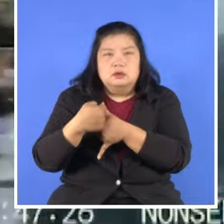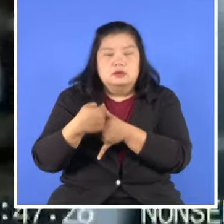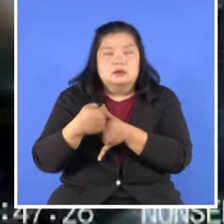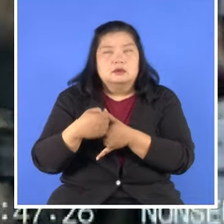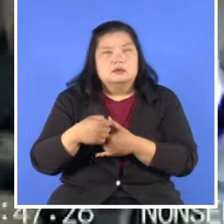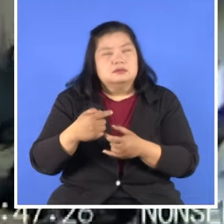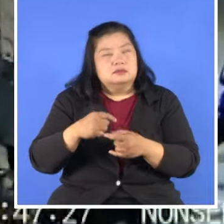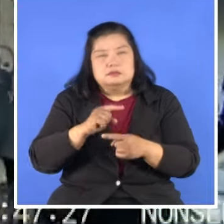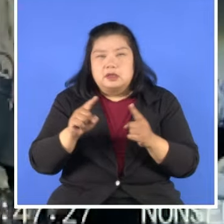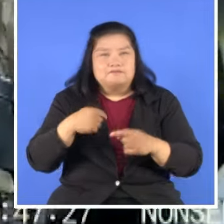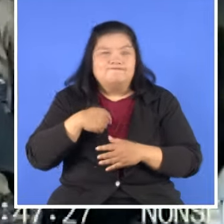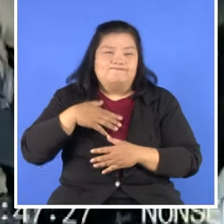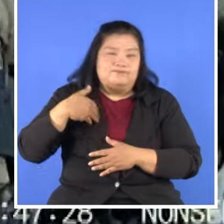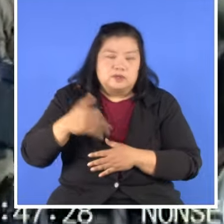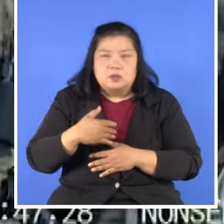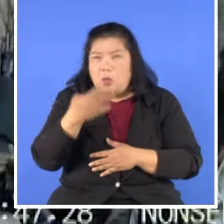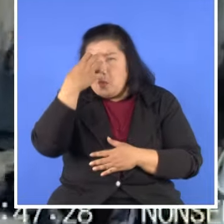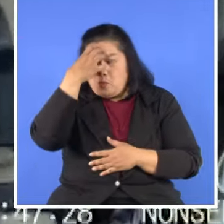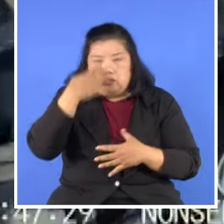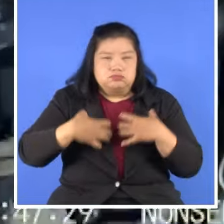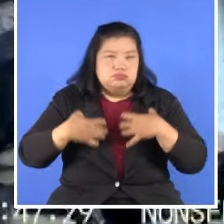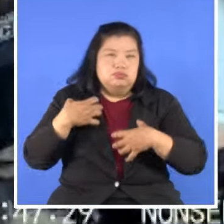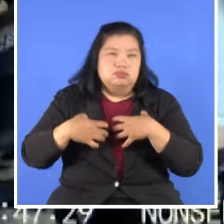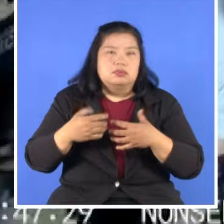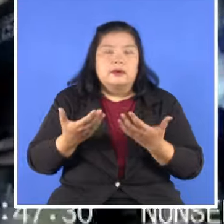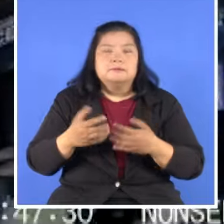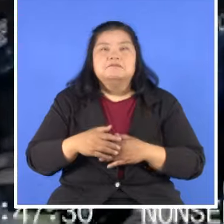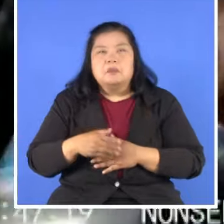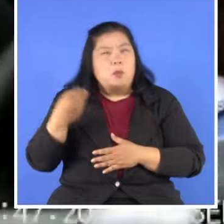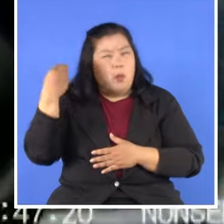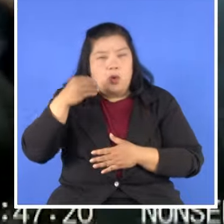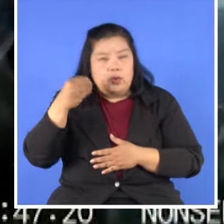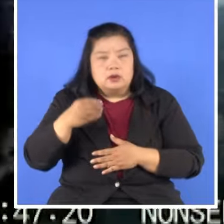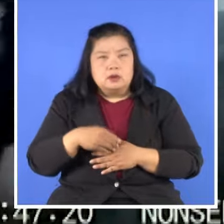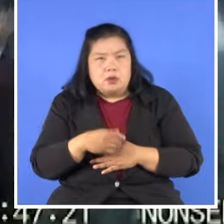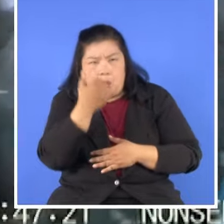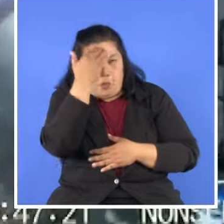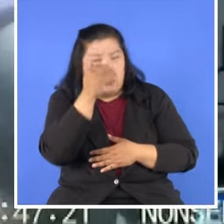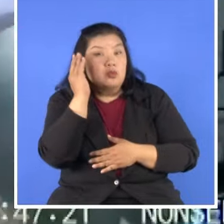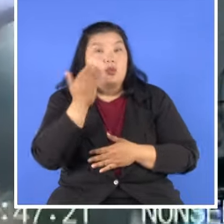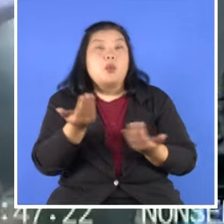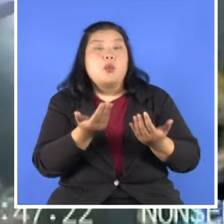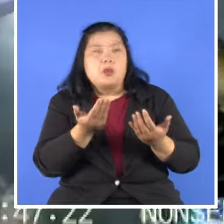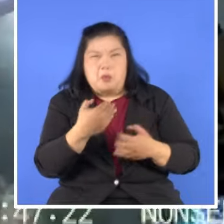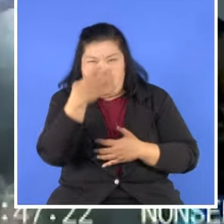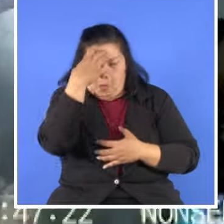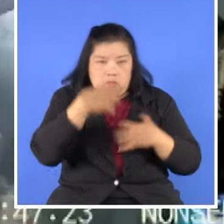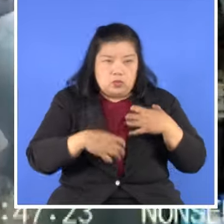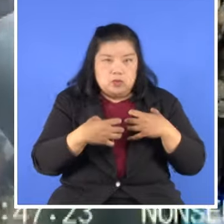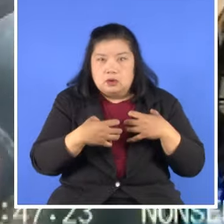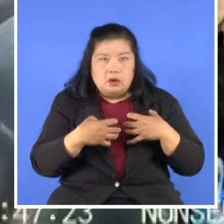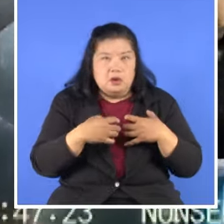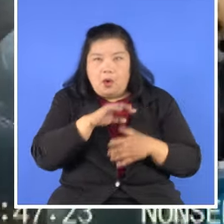ได้อะพอนี่คลั่งขึ้นมาเขาจะเปิดประตูหนีกันออกมาข้างนอกหมดนะครับเจ้าหน้าที่พยายามคุยกับภาคภูมิที